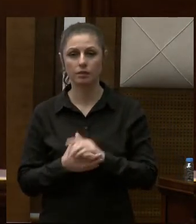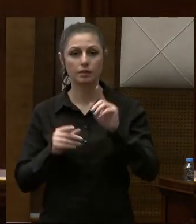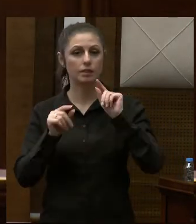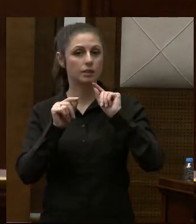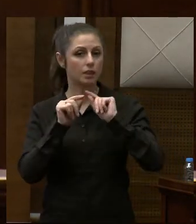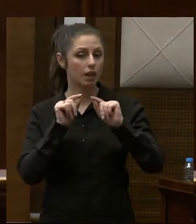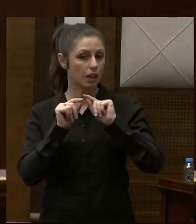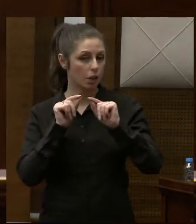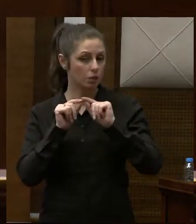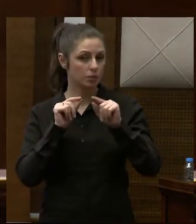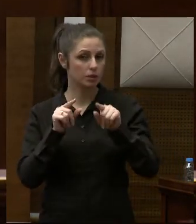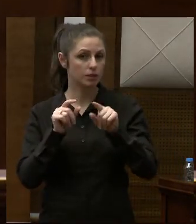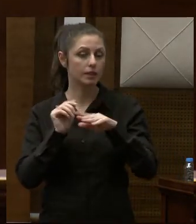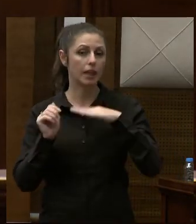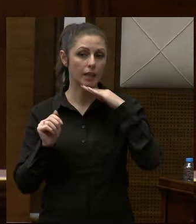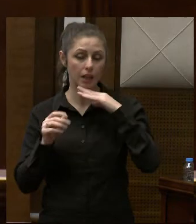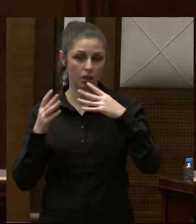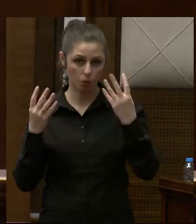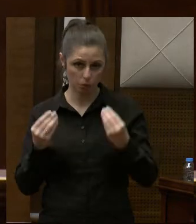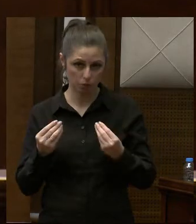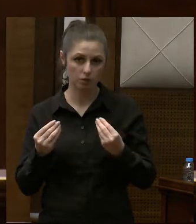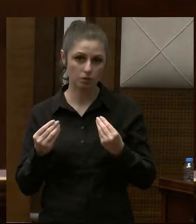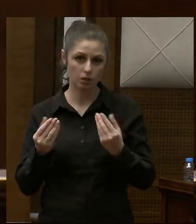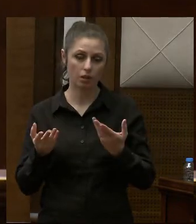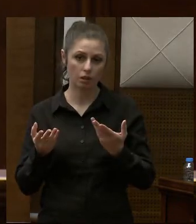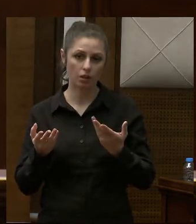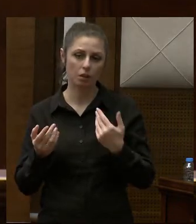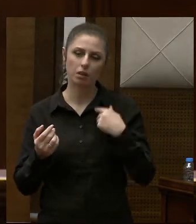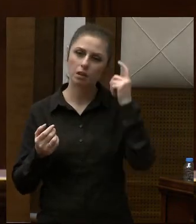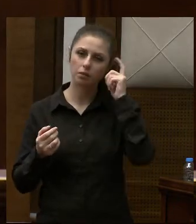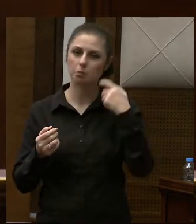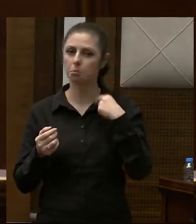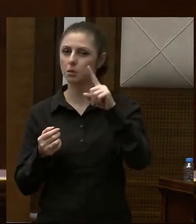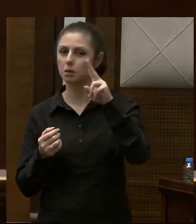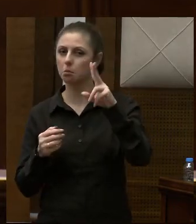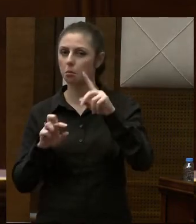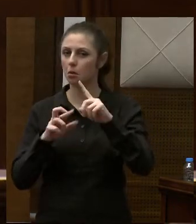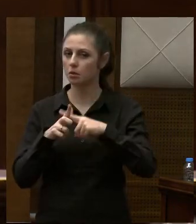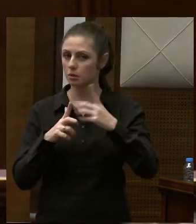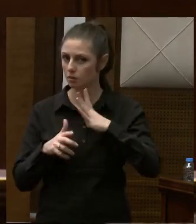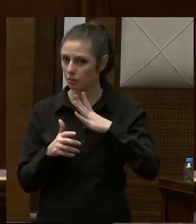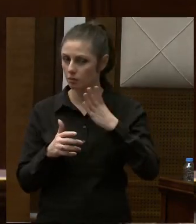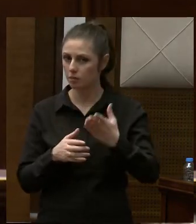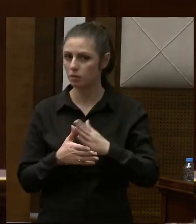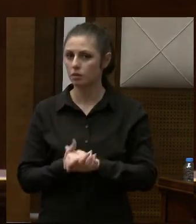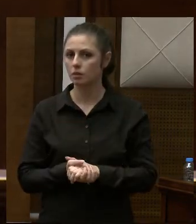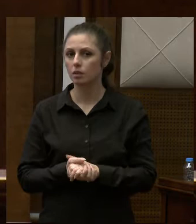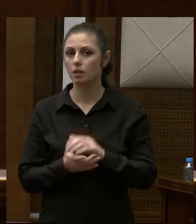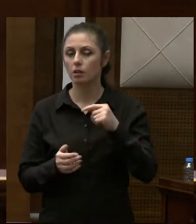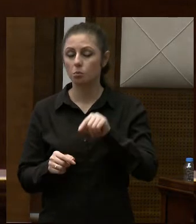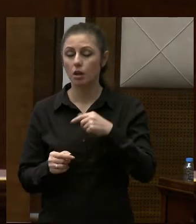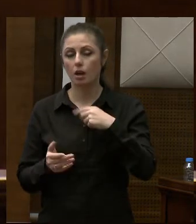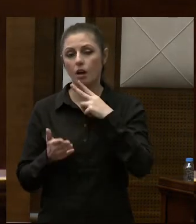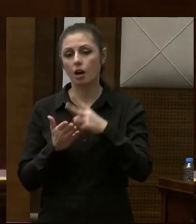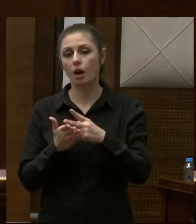ekonomik imkanı yeterli olursa, kafamızda bir iki proje var, yeterli olursa aldığımız bu kararı